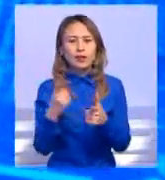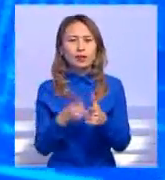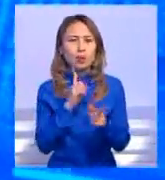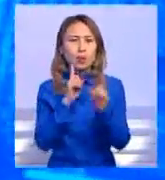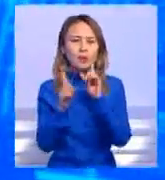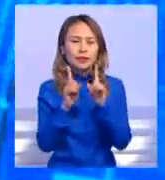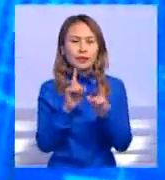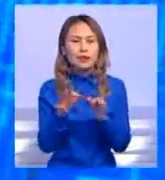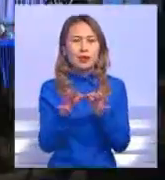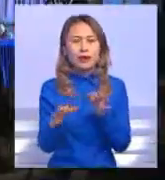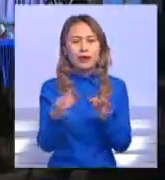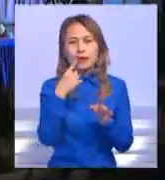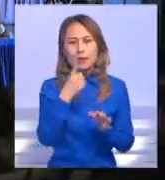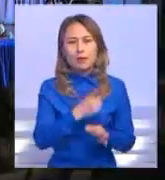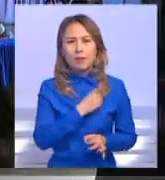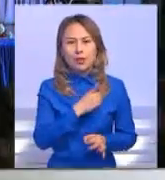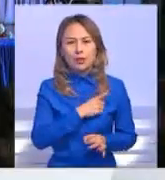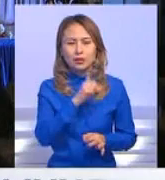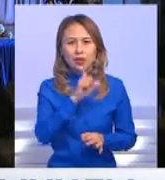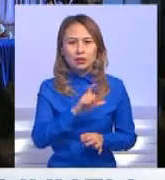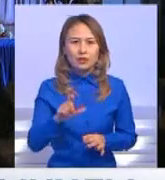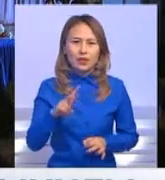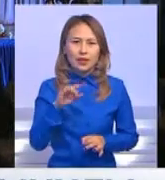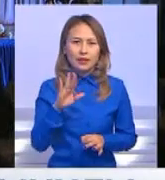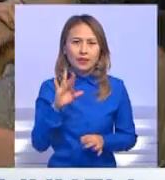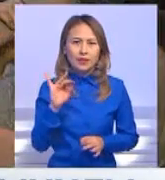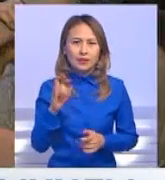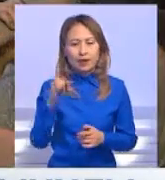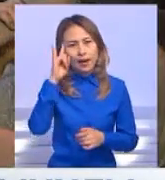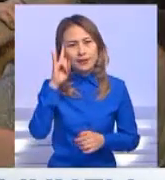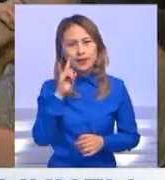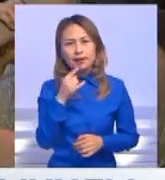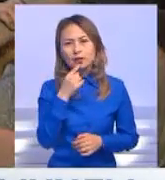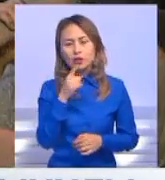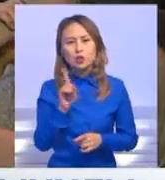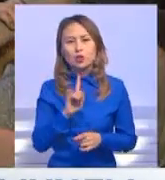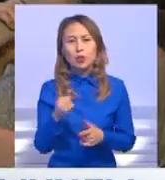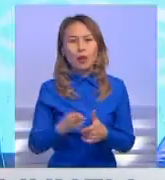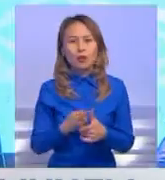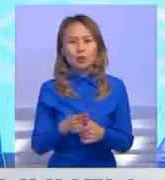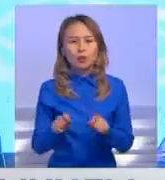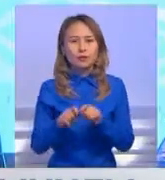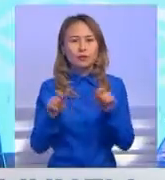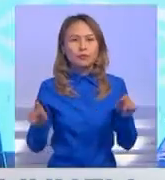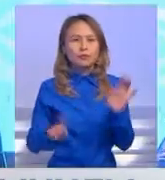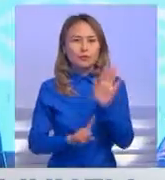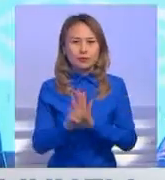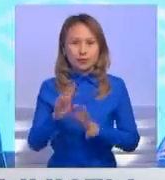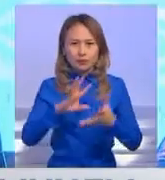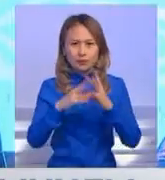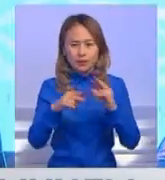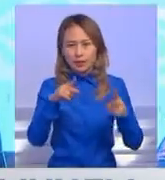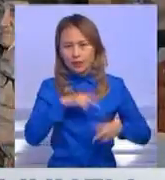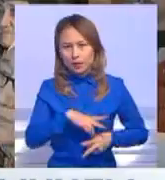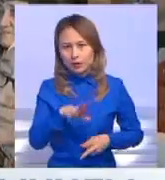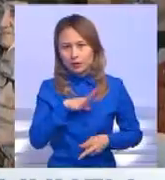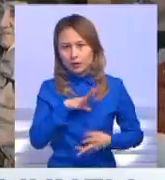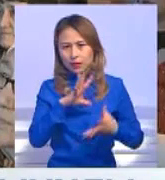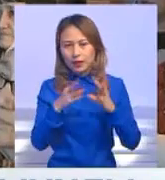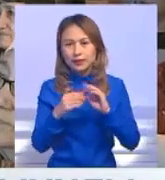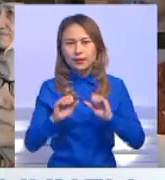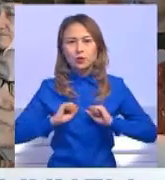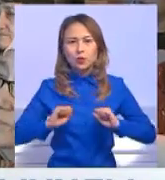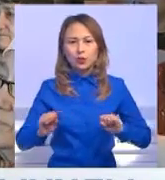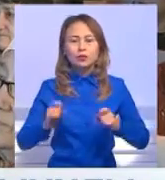жиында облыстың тіл мамандары, ағартушы лингвистің қазақ тілі мен жазуын дамытудағы ерен еңбегін атап өтті. Биыл